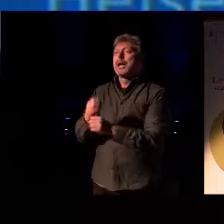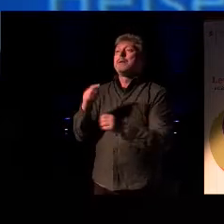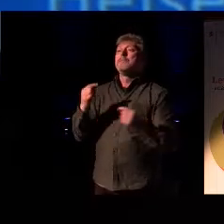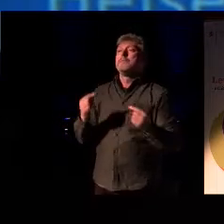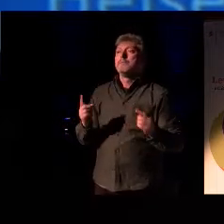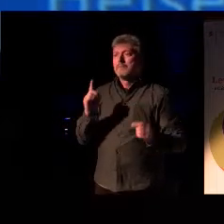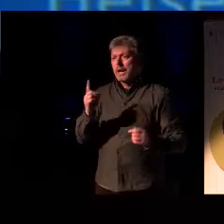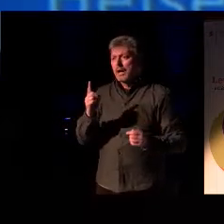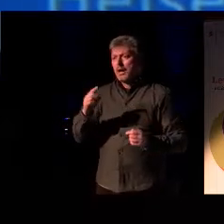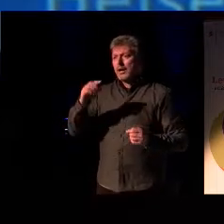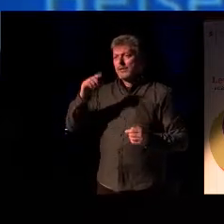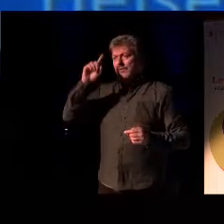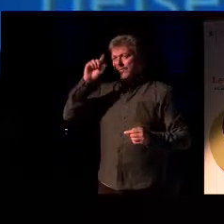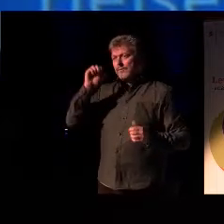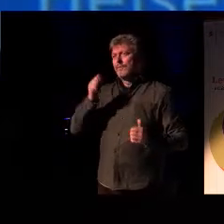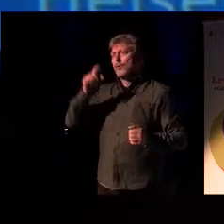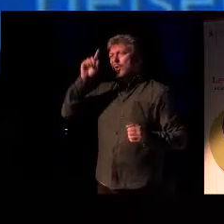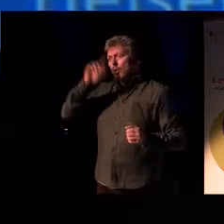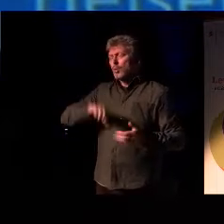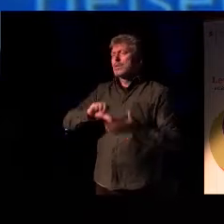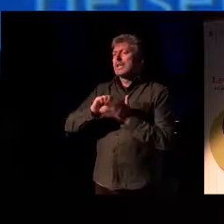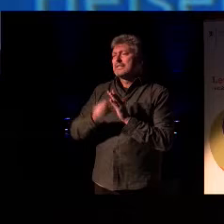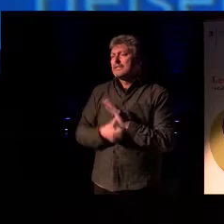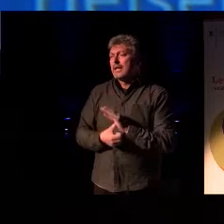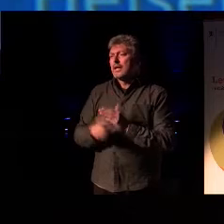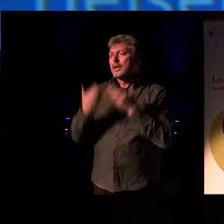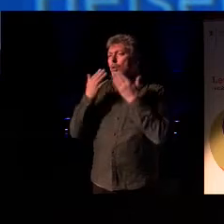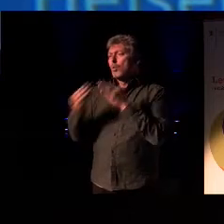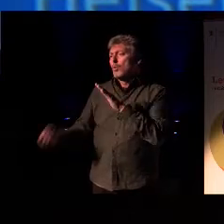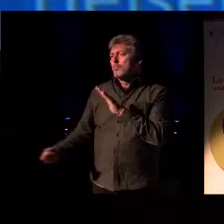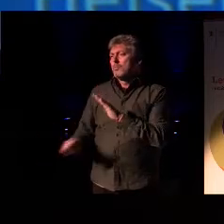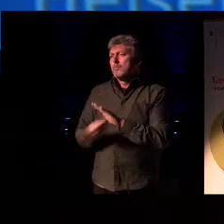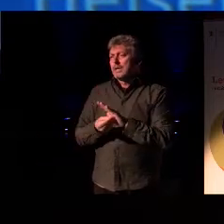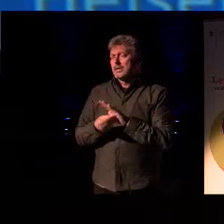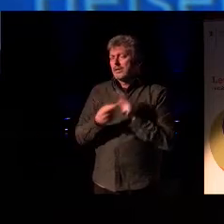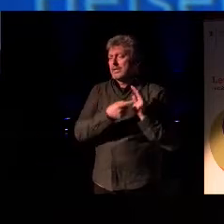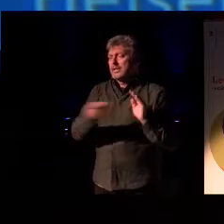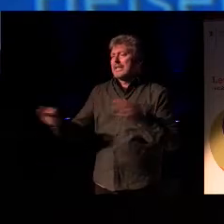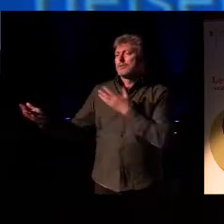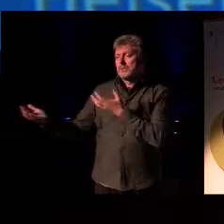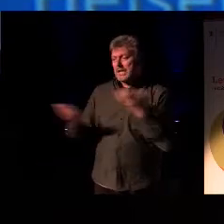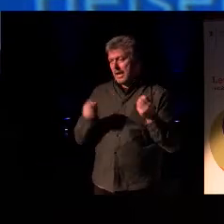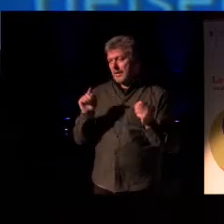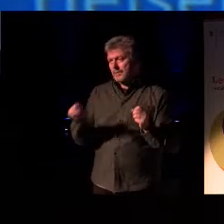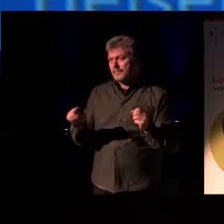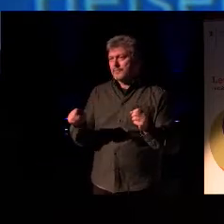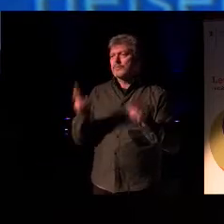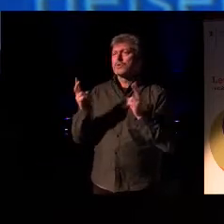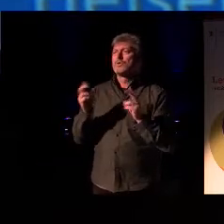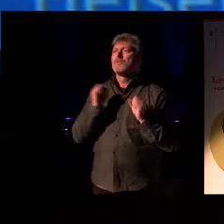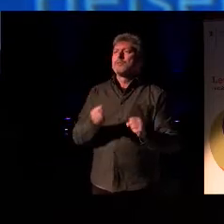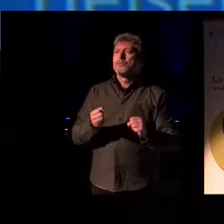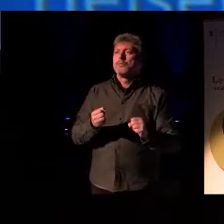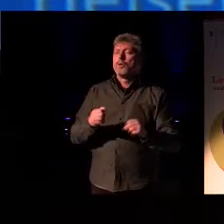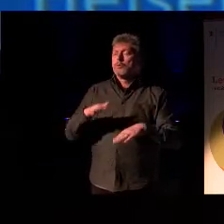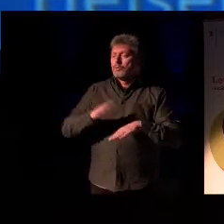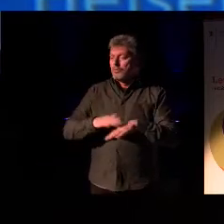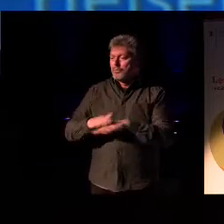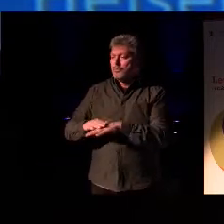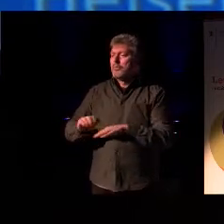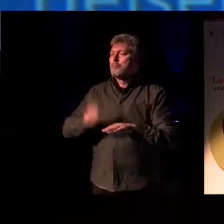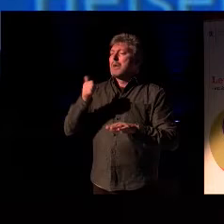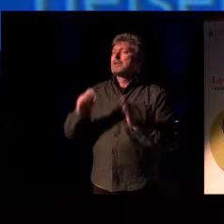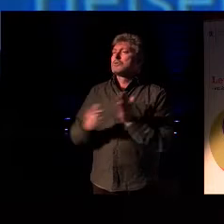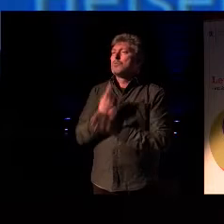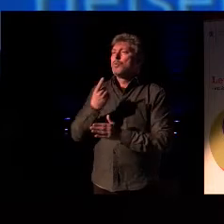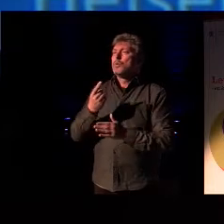å kunne sikre god bistand til de som trenger det, så må vi også legge til rette for best mulig helse og